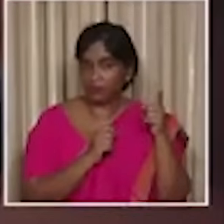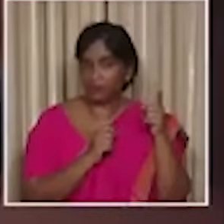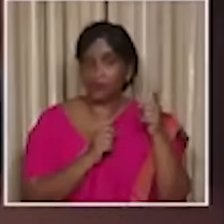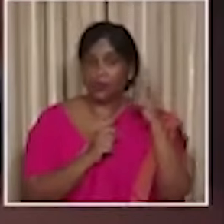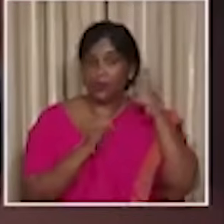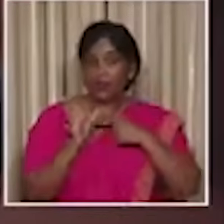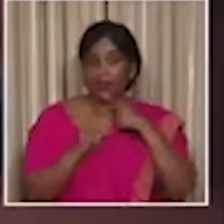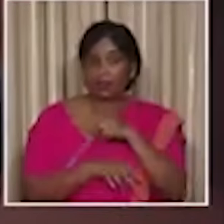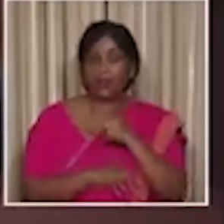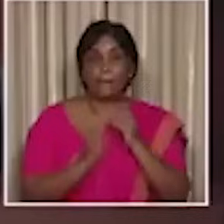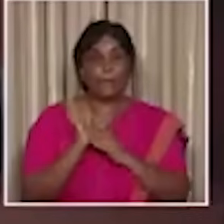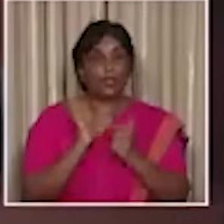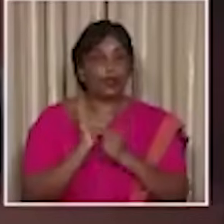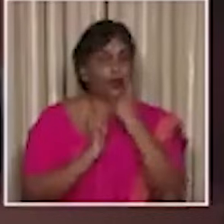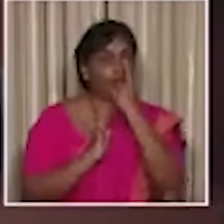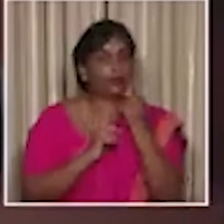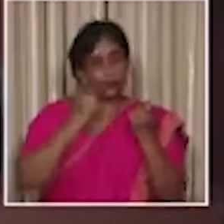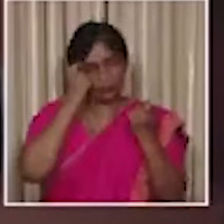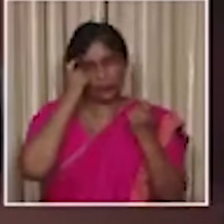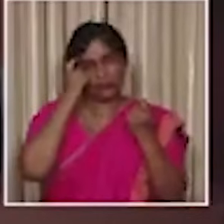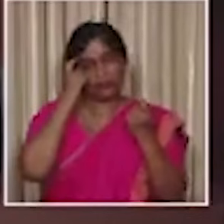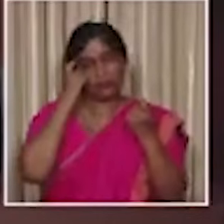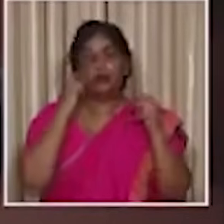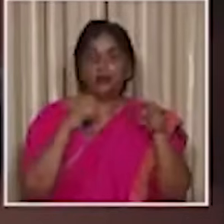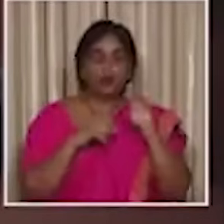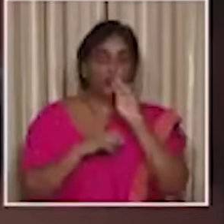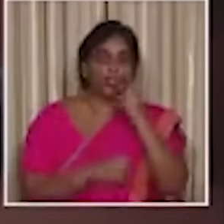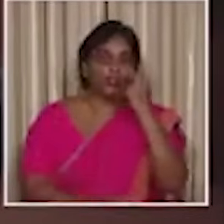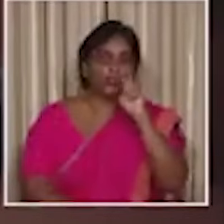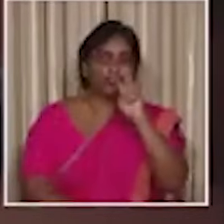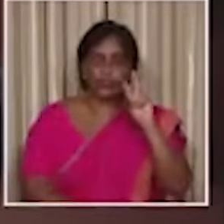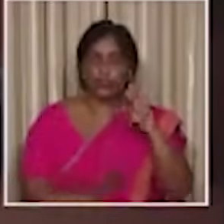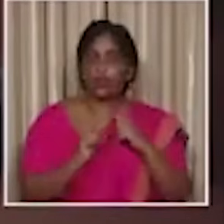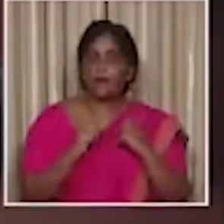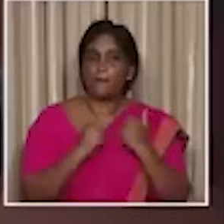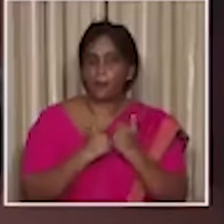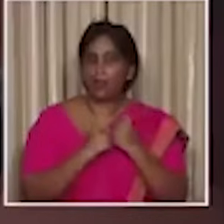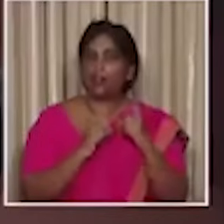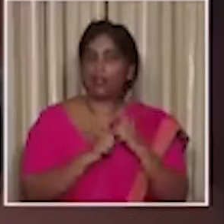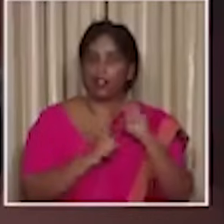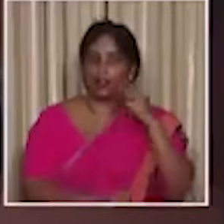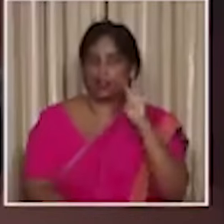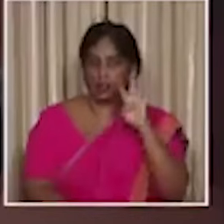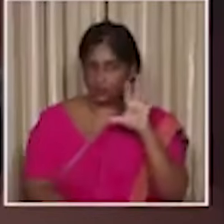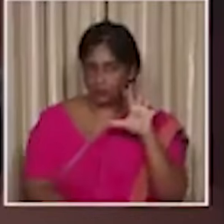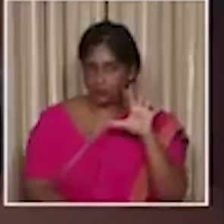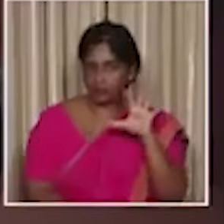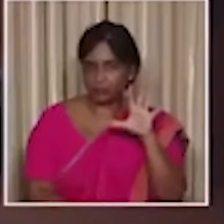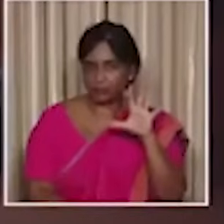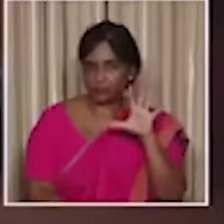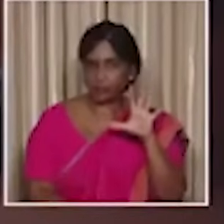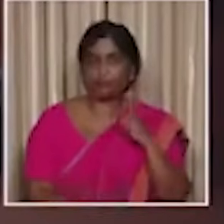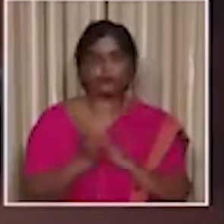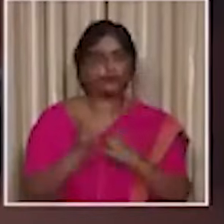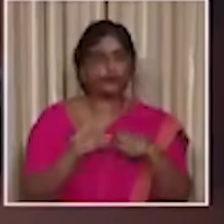ඇපටයිට් වල මෙට්‍රික් ටොන් එක වටිනාකම අපි ගත්තෝ 2023 අප්‍රේල් වල ඩොලර් 345යි. මේ